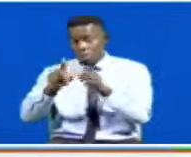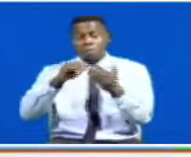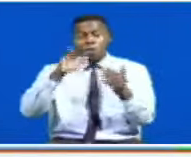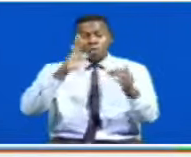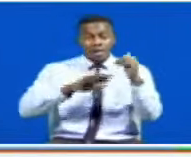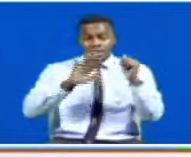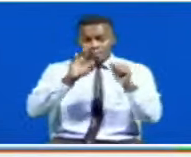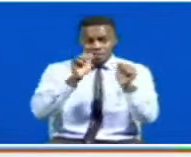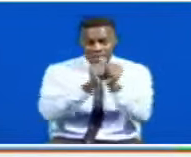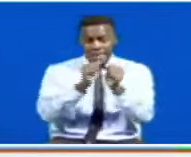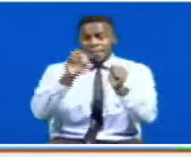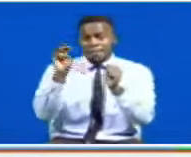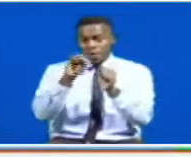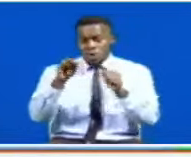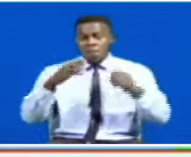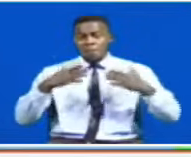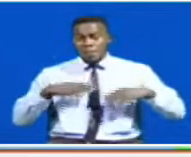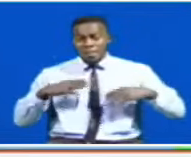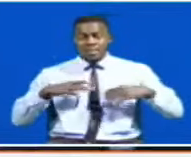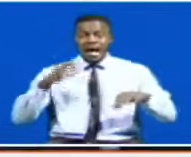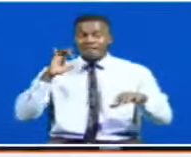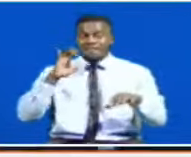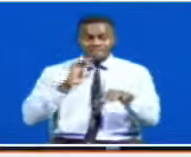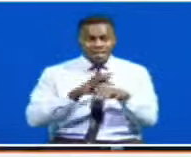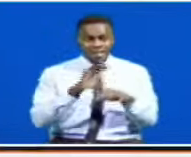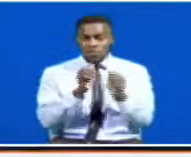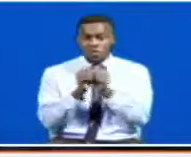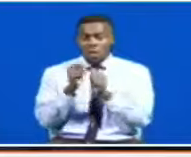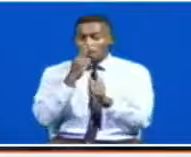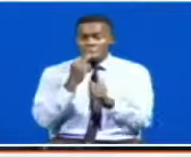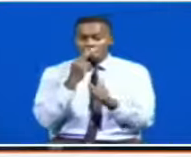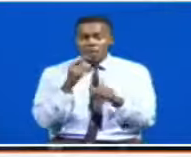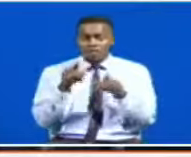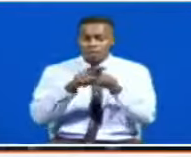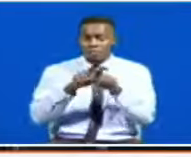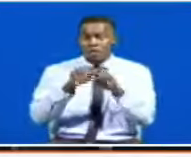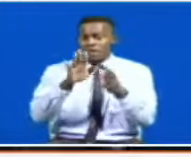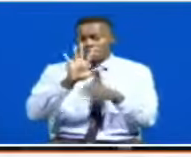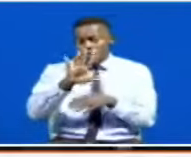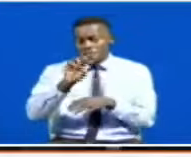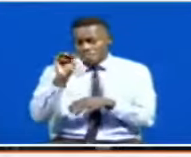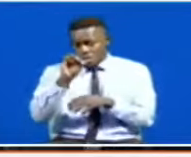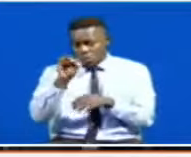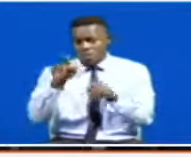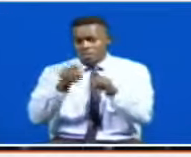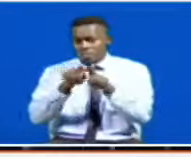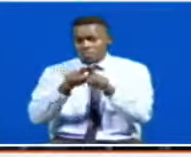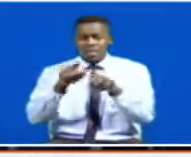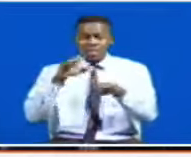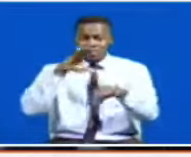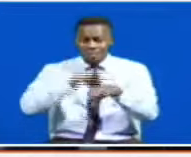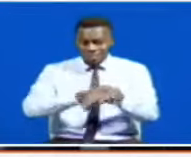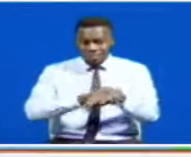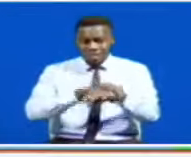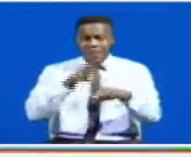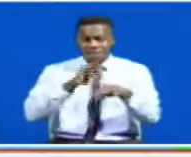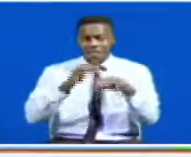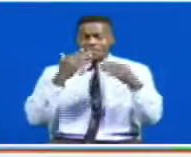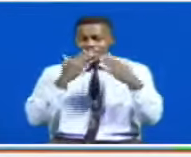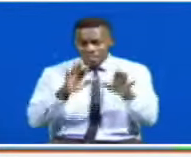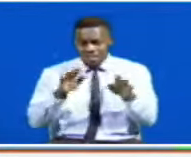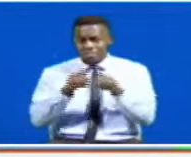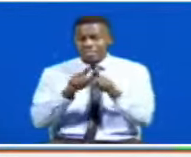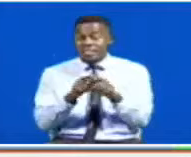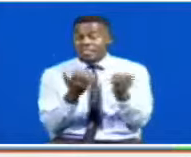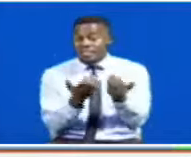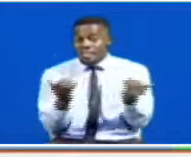milioni 10.6 waliambukizwa, wakiwemo wanaume milioni 5.8 na wanawake milioni 3.5 pamoja na watoto